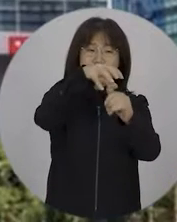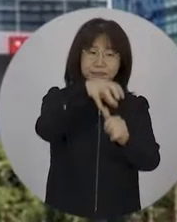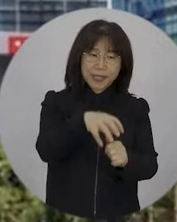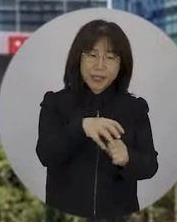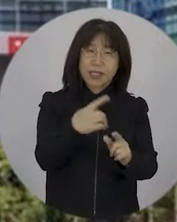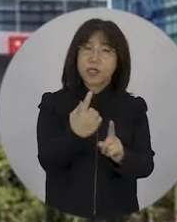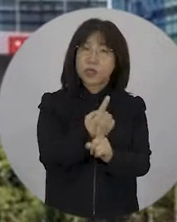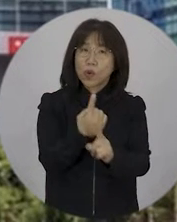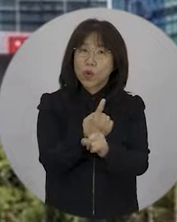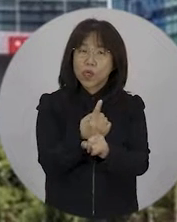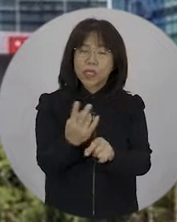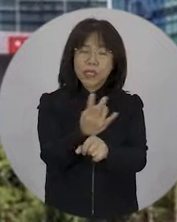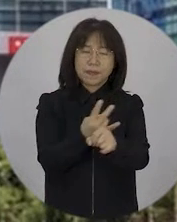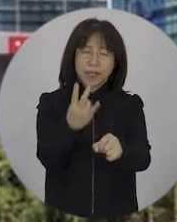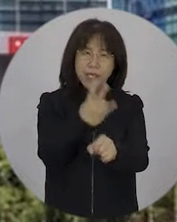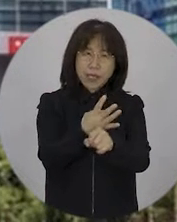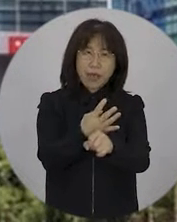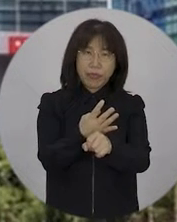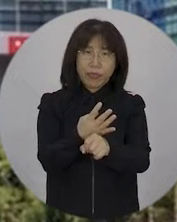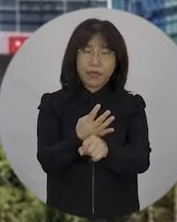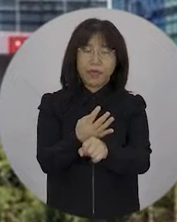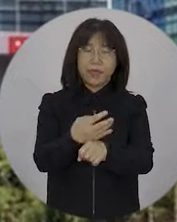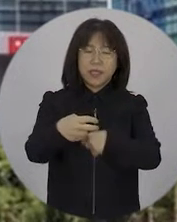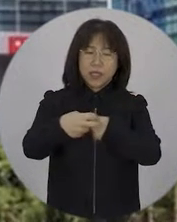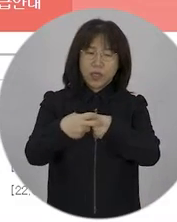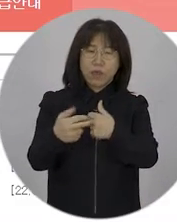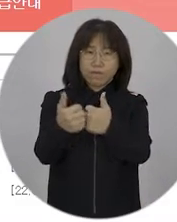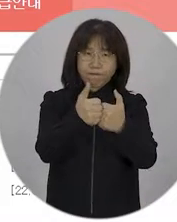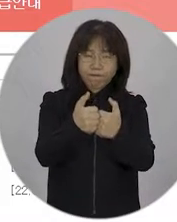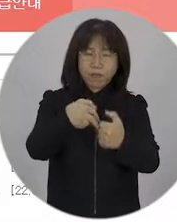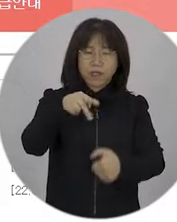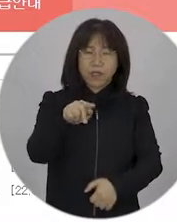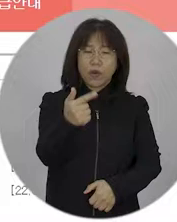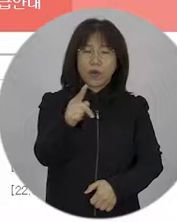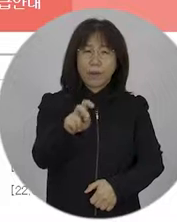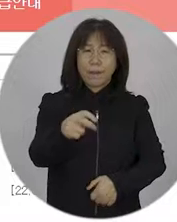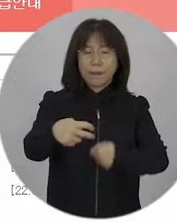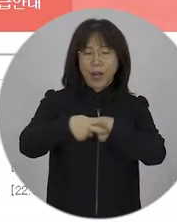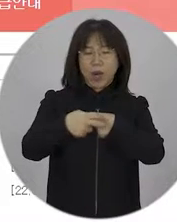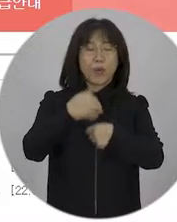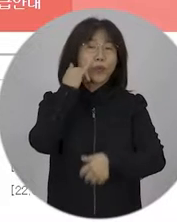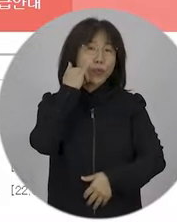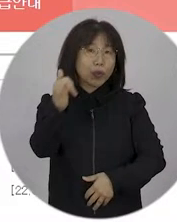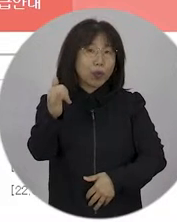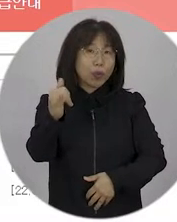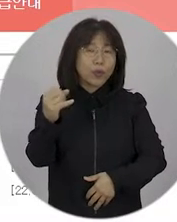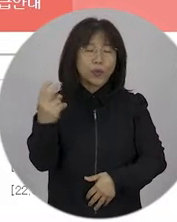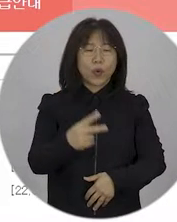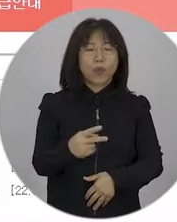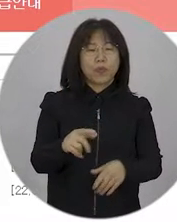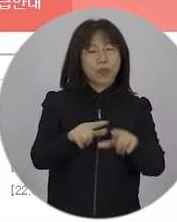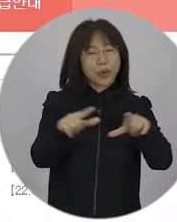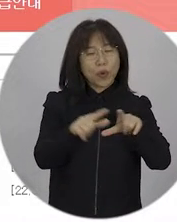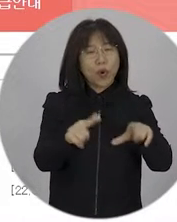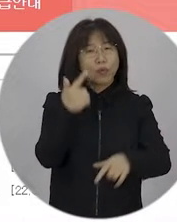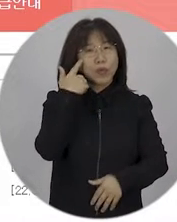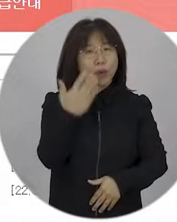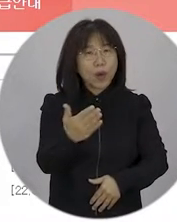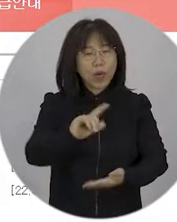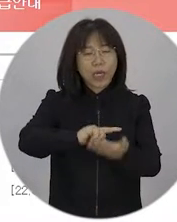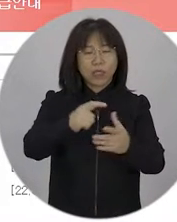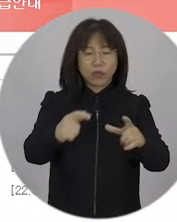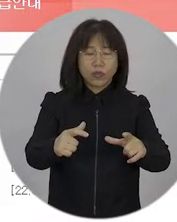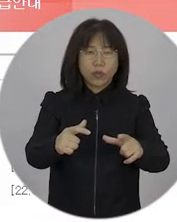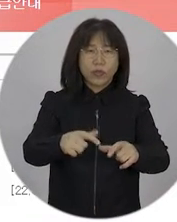재택 치료 일반 관리 군 24시간 의료 상담 센터 는 선한 병원에 문의하면 되고 재택 7회 관한 일반사항 은